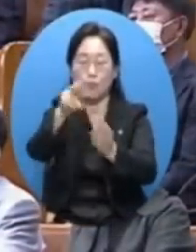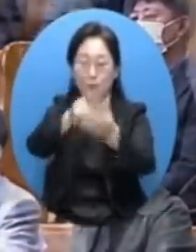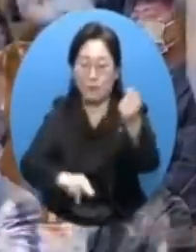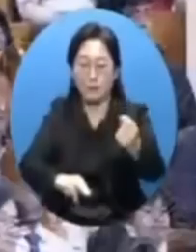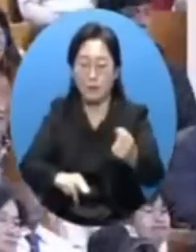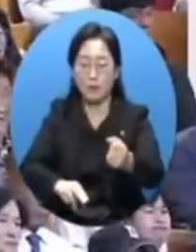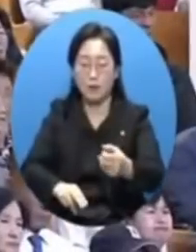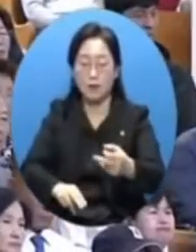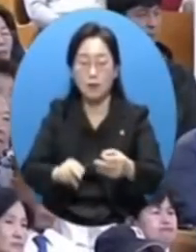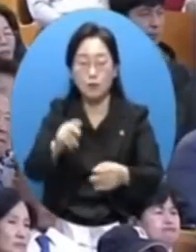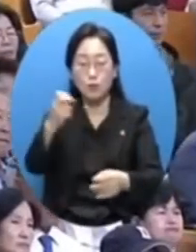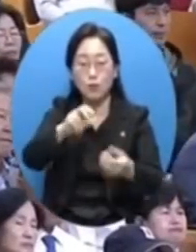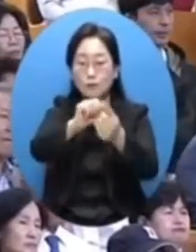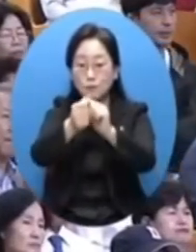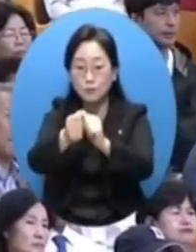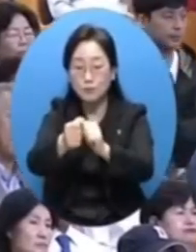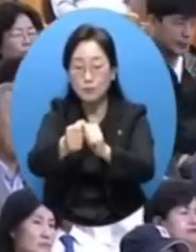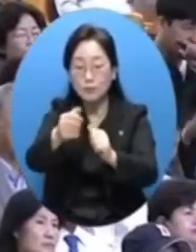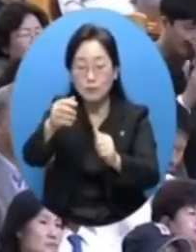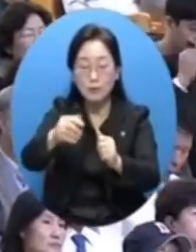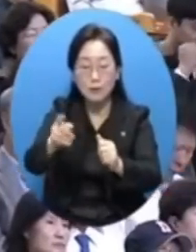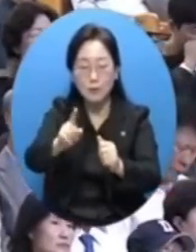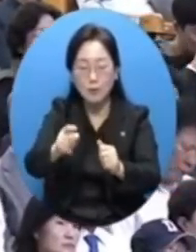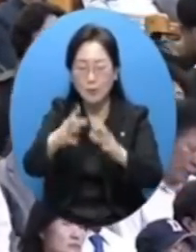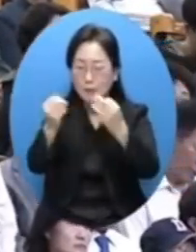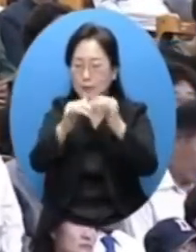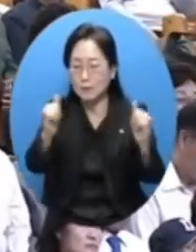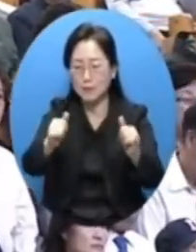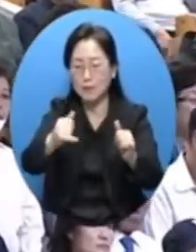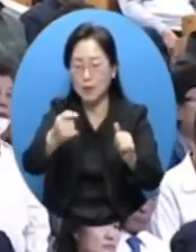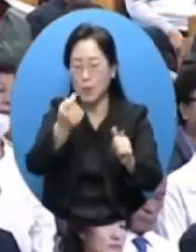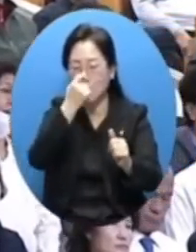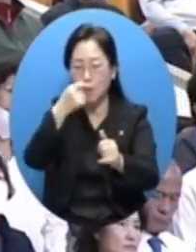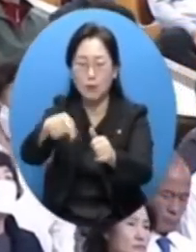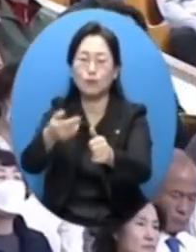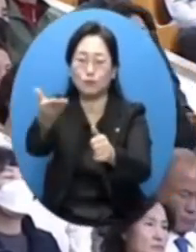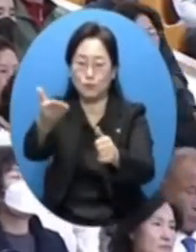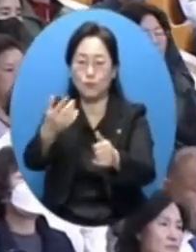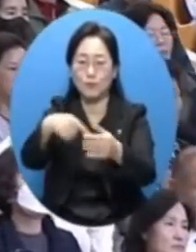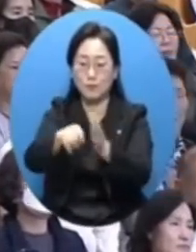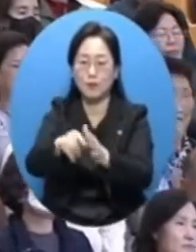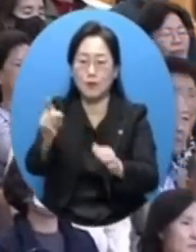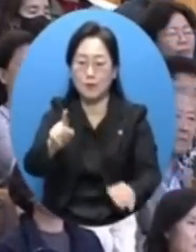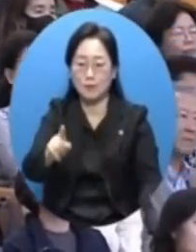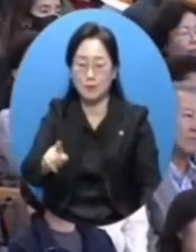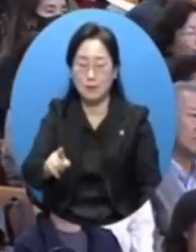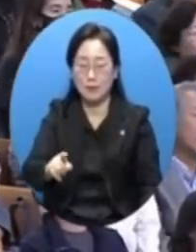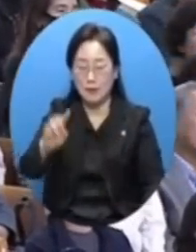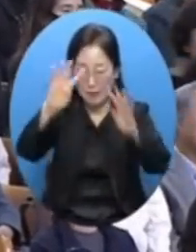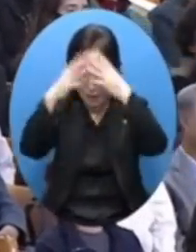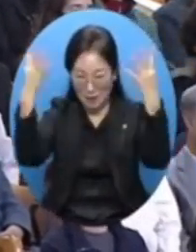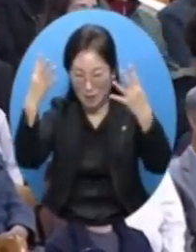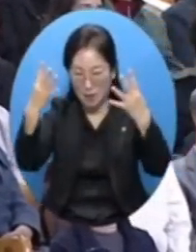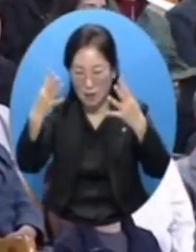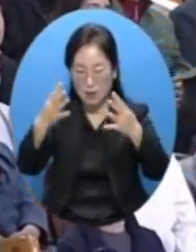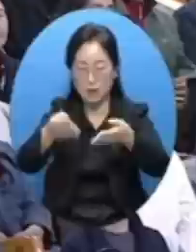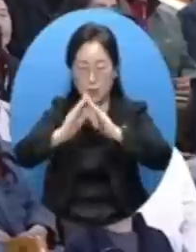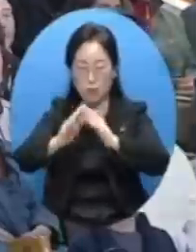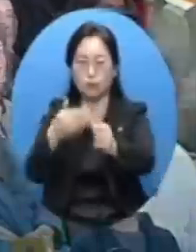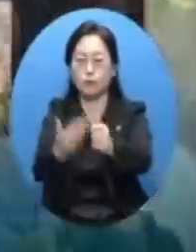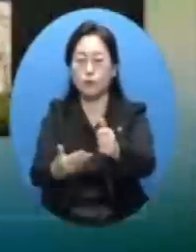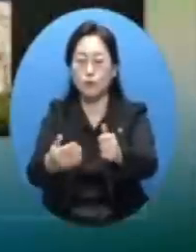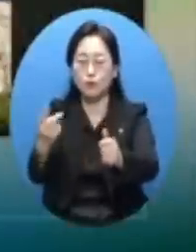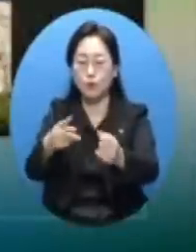사람들이 앞으로 변화되려면 교육을 받아야 된다. 그래서 플로리다에 있는 곳에 아베마리아 대학이라는 대학을 세우고